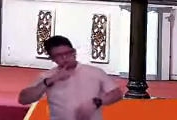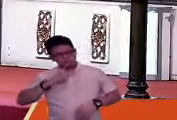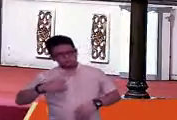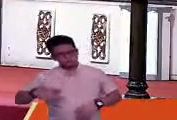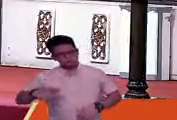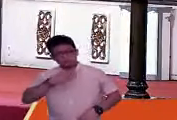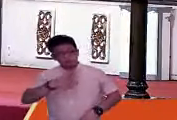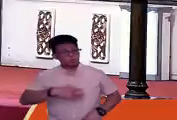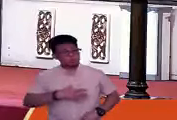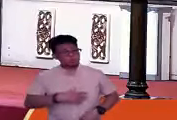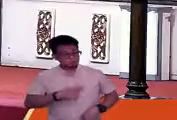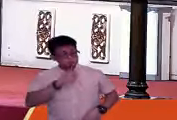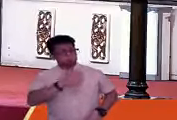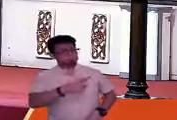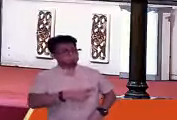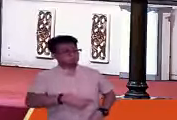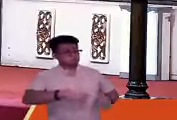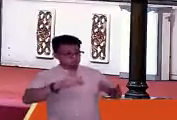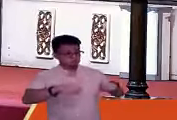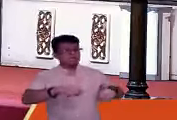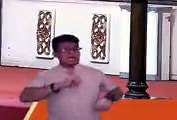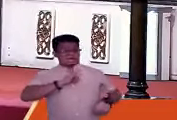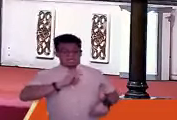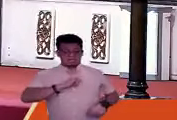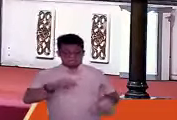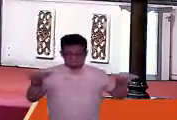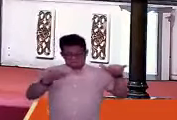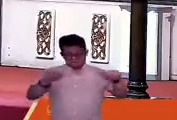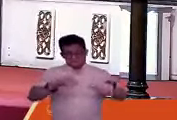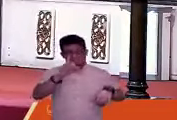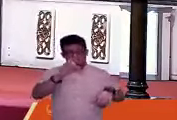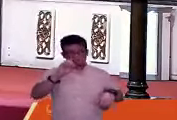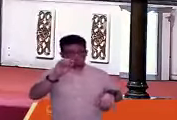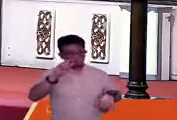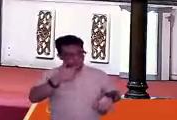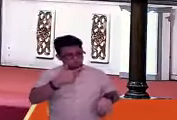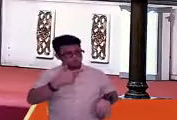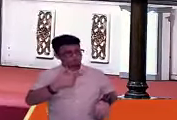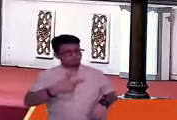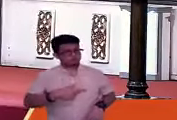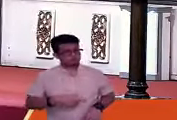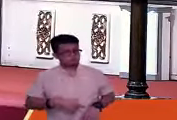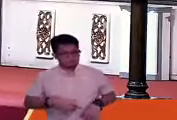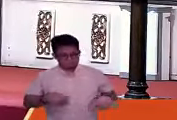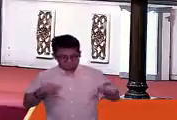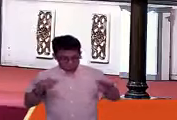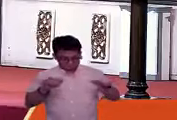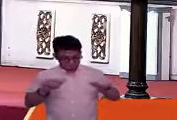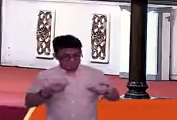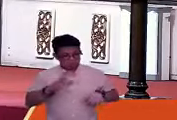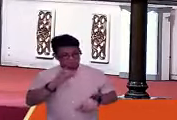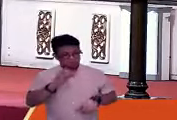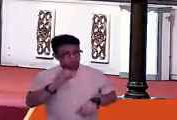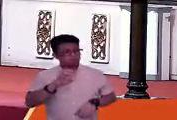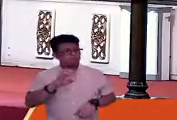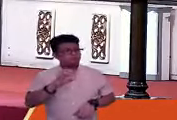true Lord, I am just a dog. But even dogs has a